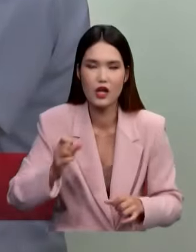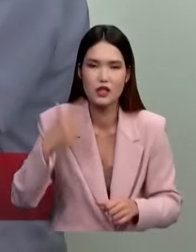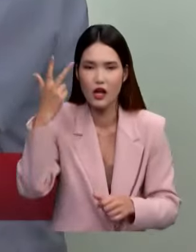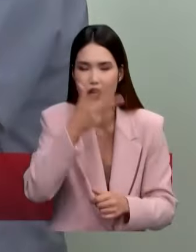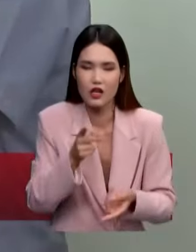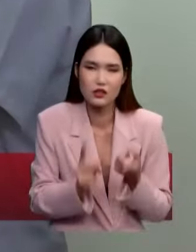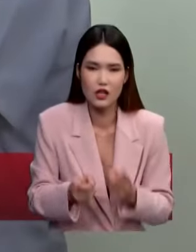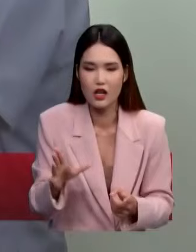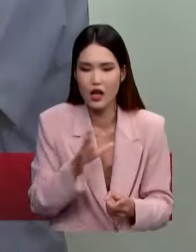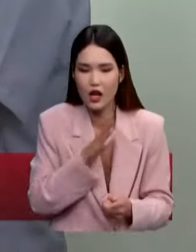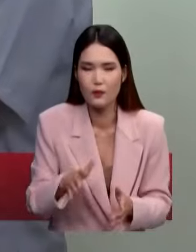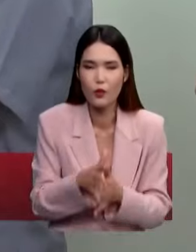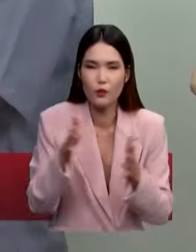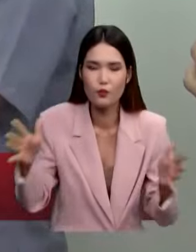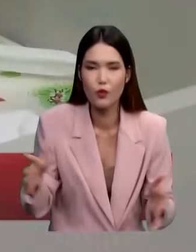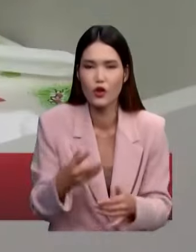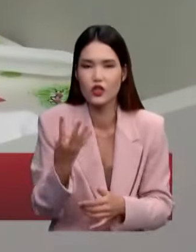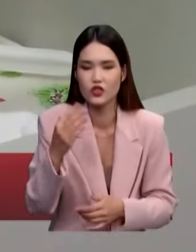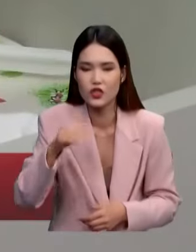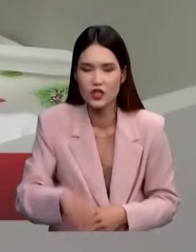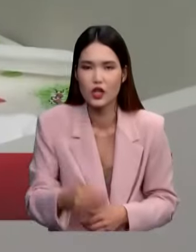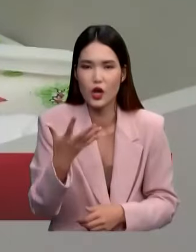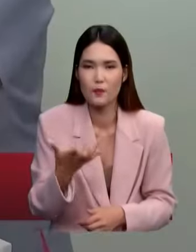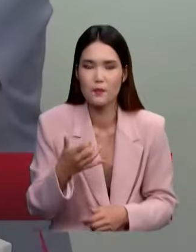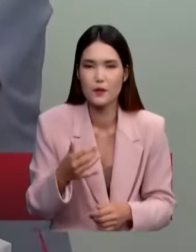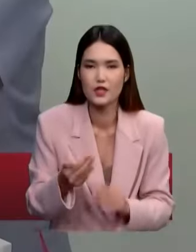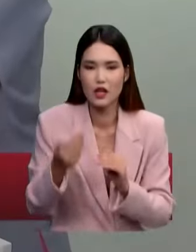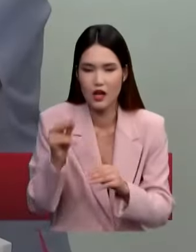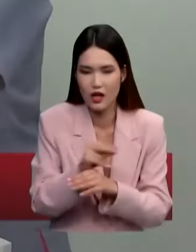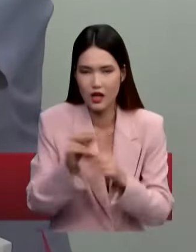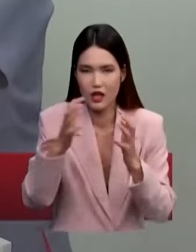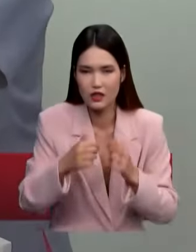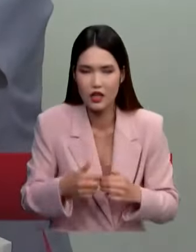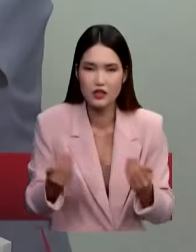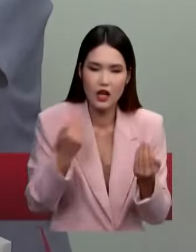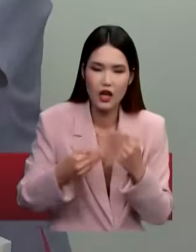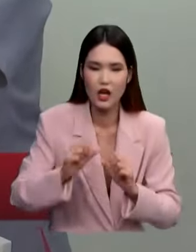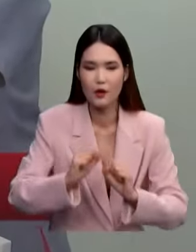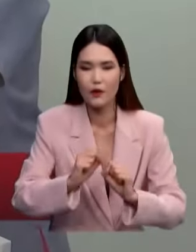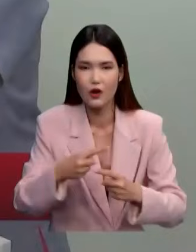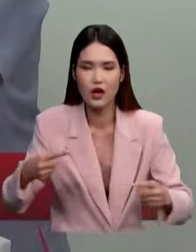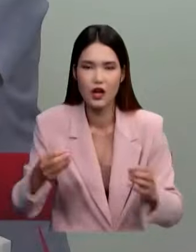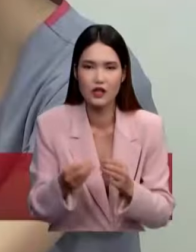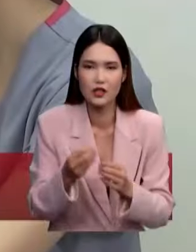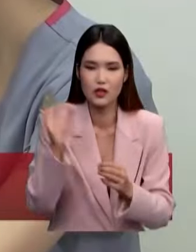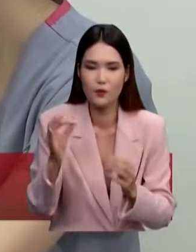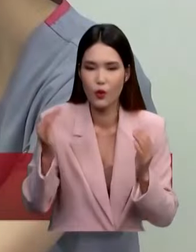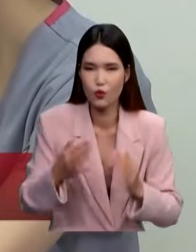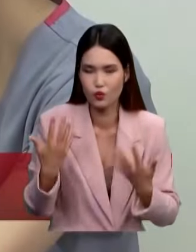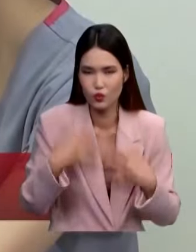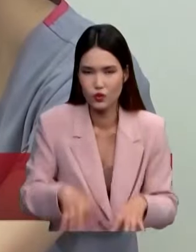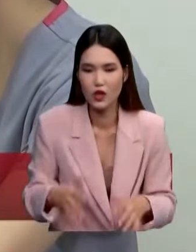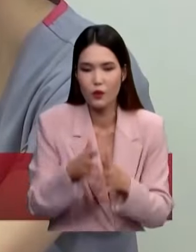проекта было диагностировано 4500 недоношенных детей. Снижена инвалидность на 0,6%.